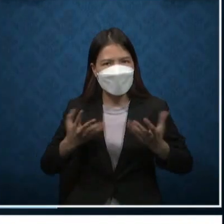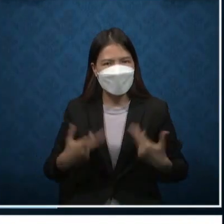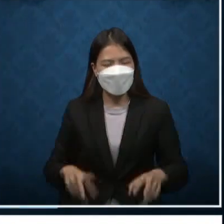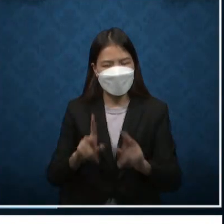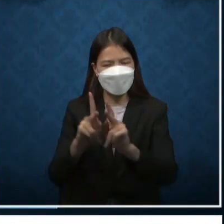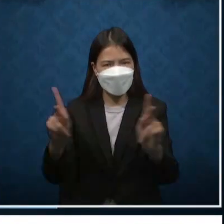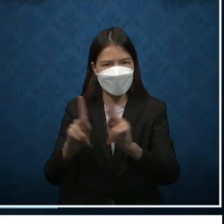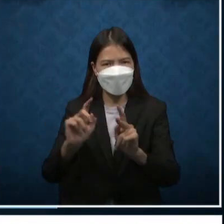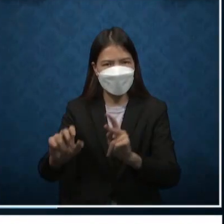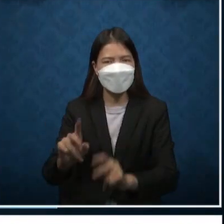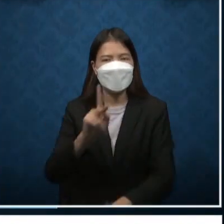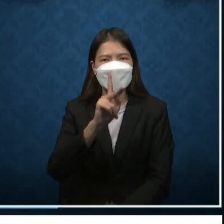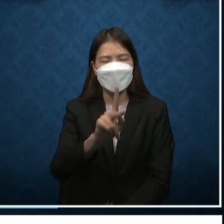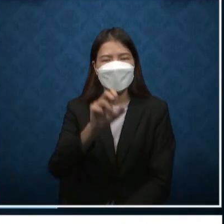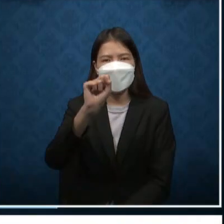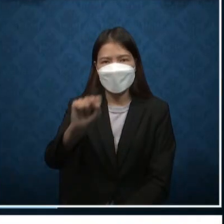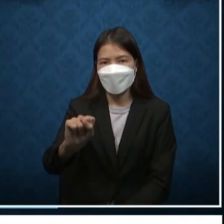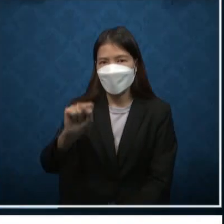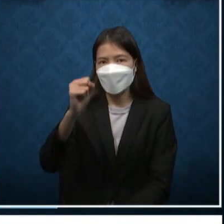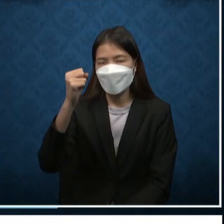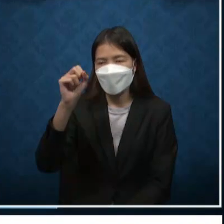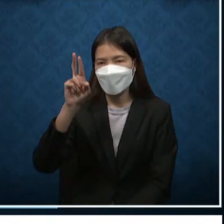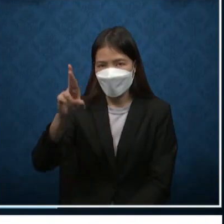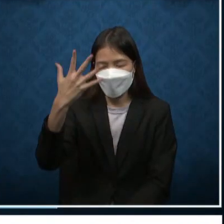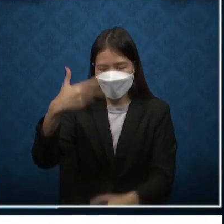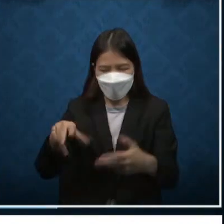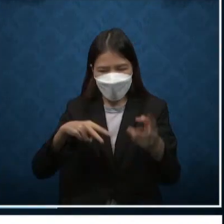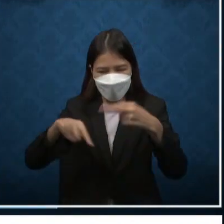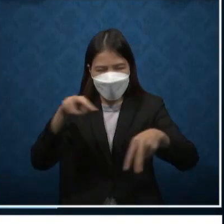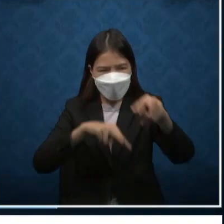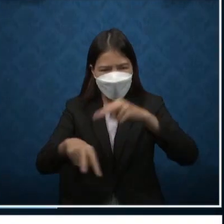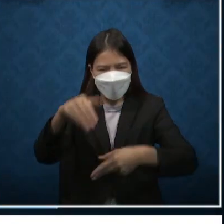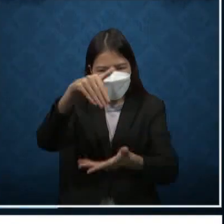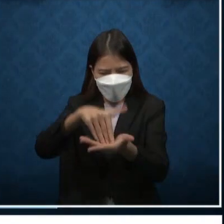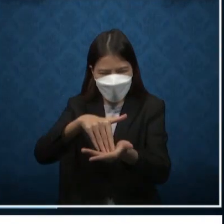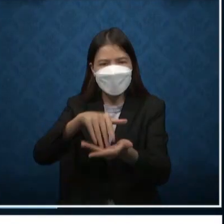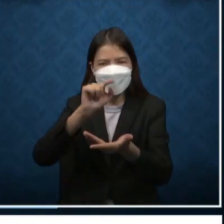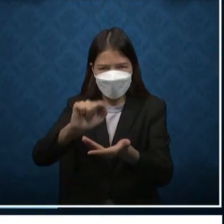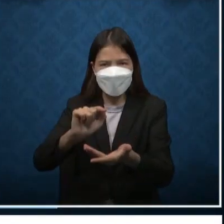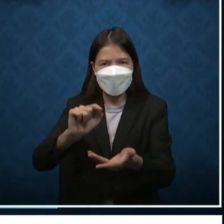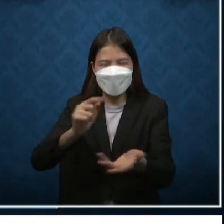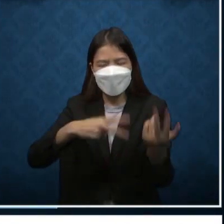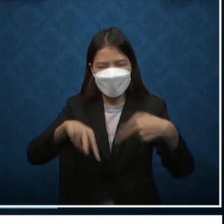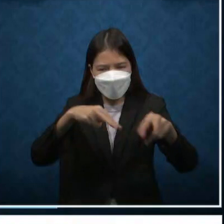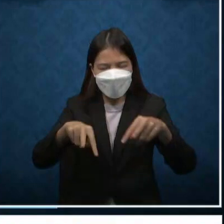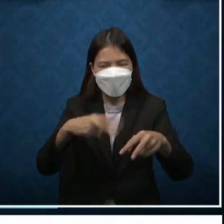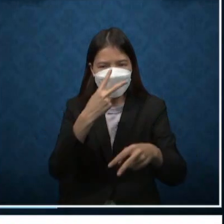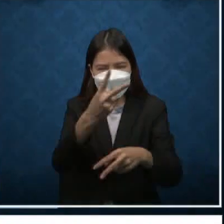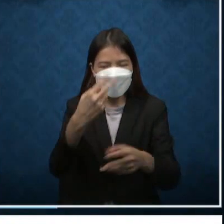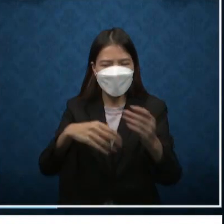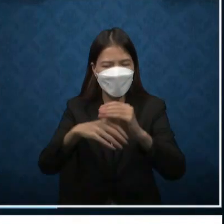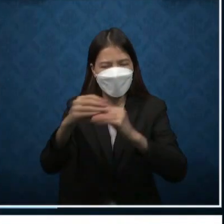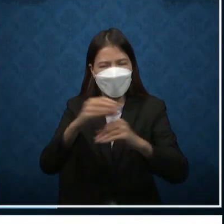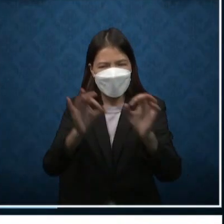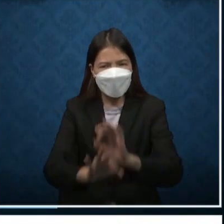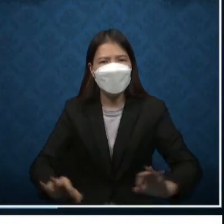ต่อสอรอค การสึกษาแนวทางกกัเคลื่อนฝูนยส่ัเซริมซึ็โครงการสัมก